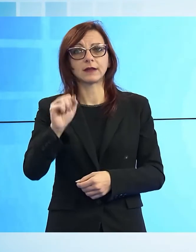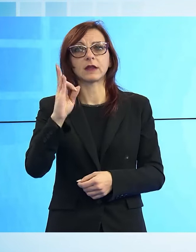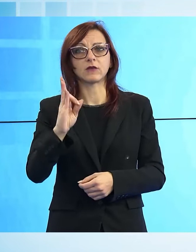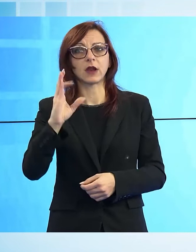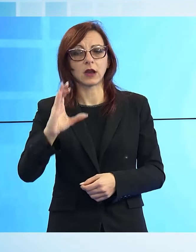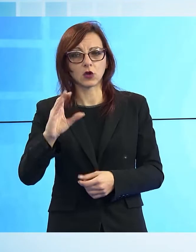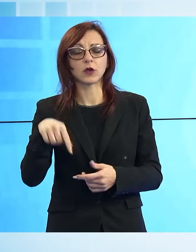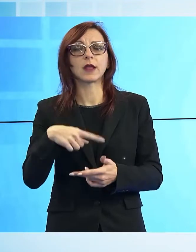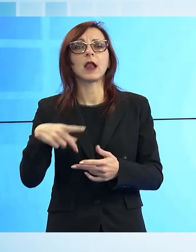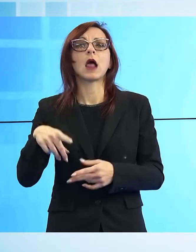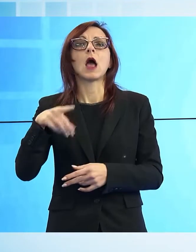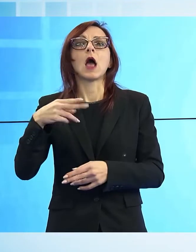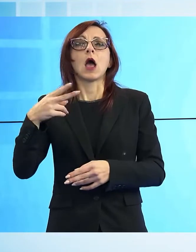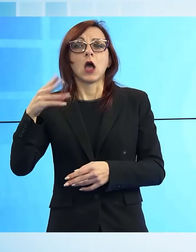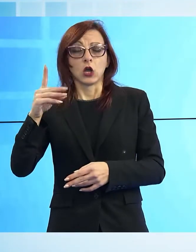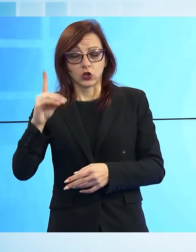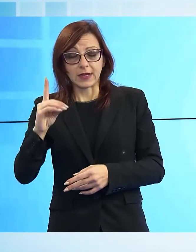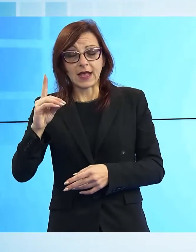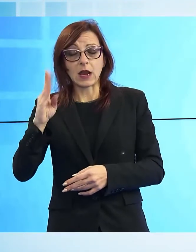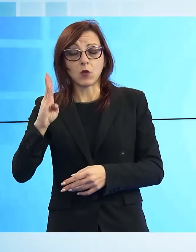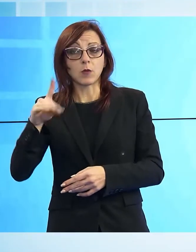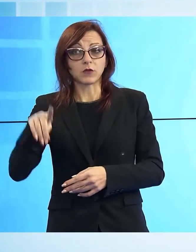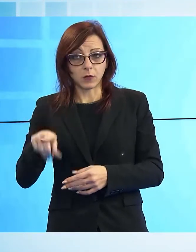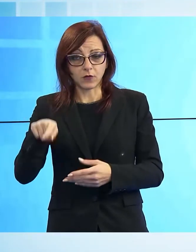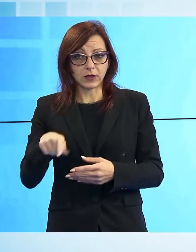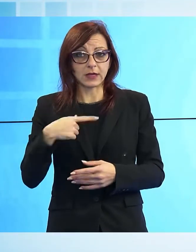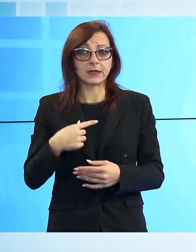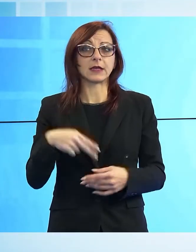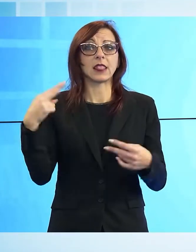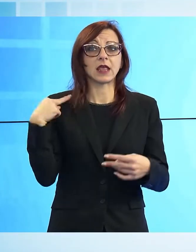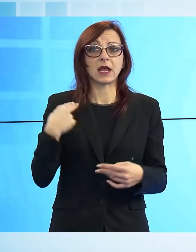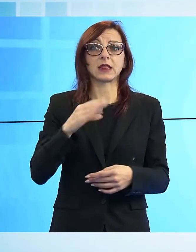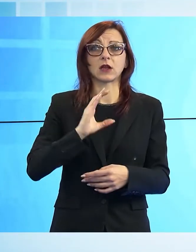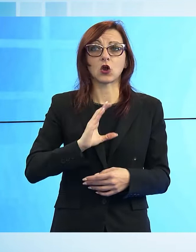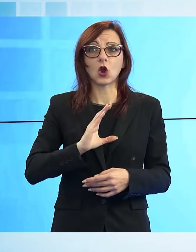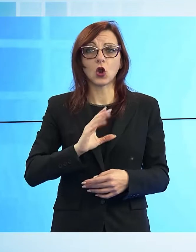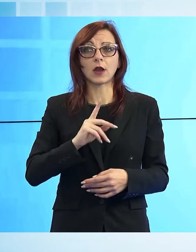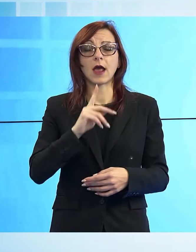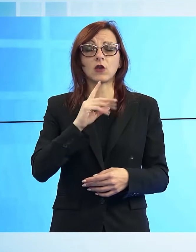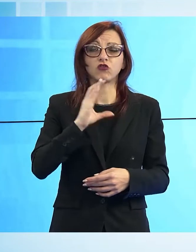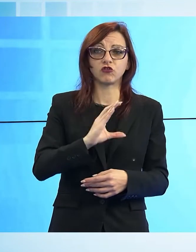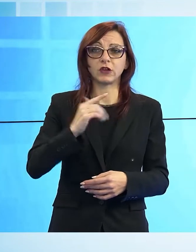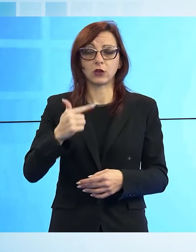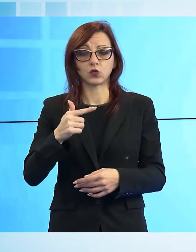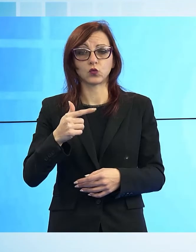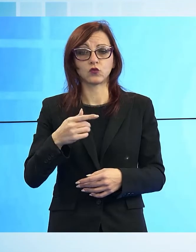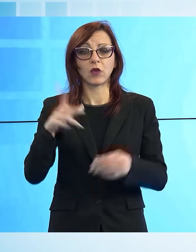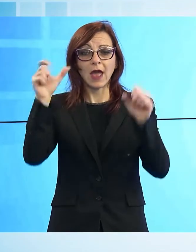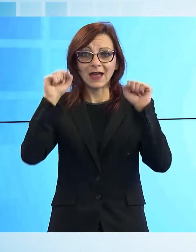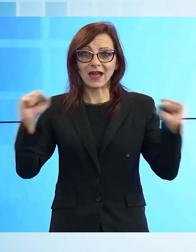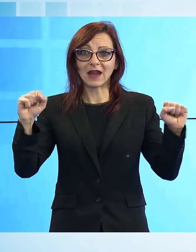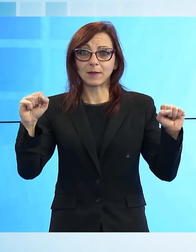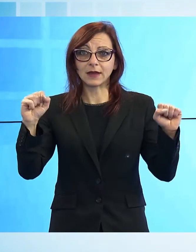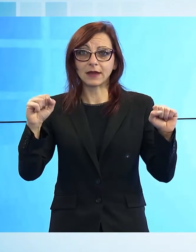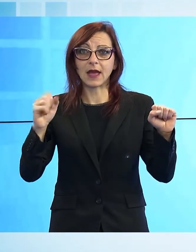il provveditore Donatella Buonriposi e il tenente colonnello Cecilia Tucci, comandante del reparto Carabinieri Biodiversità